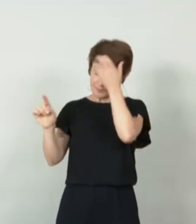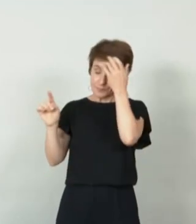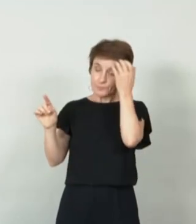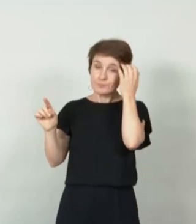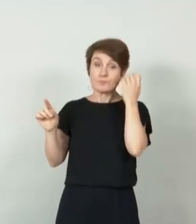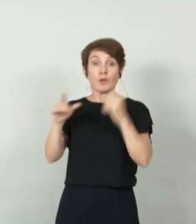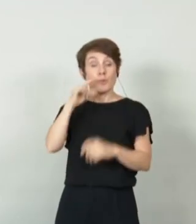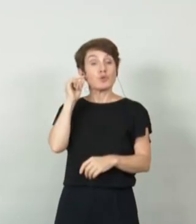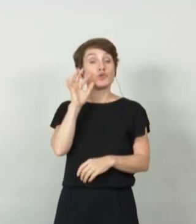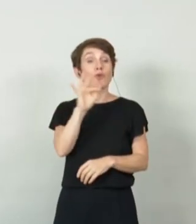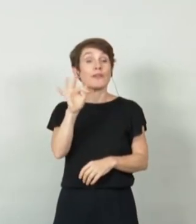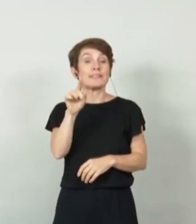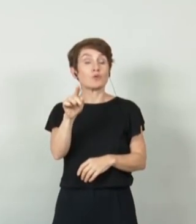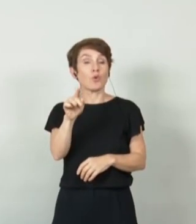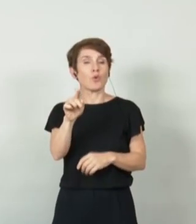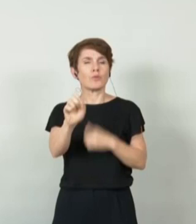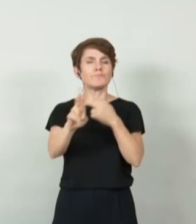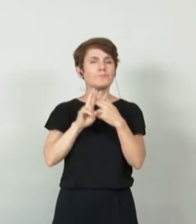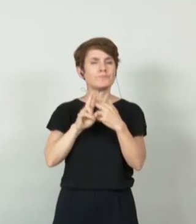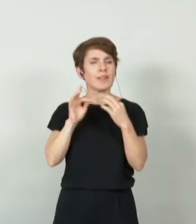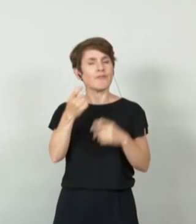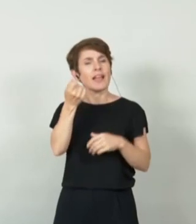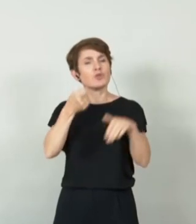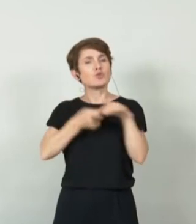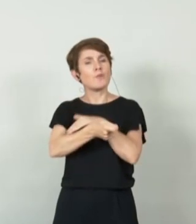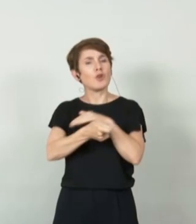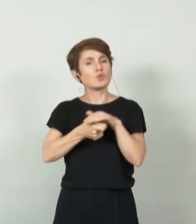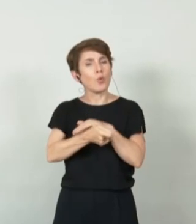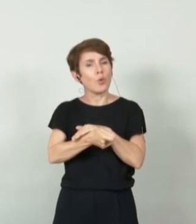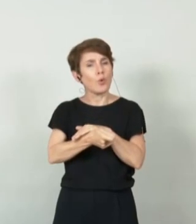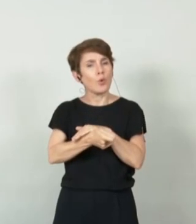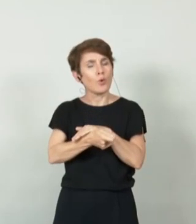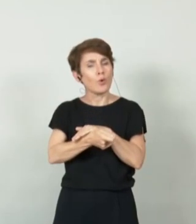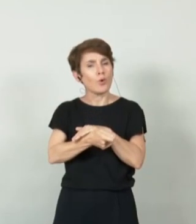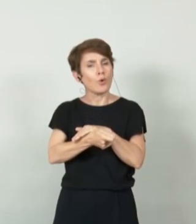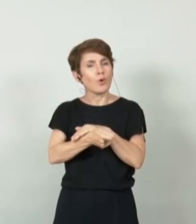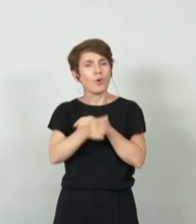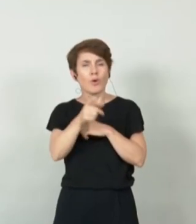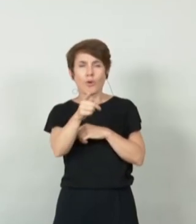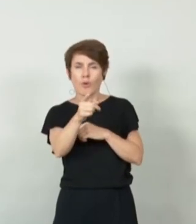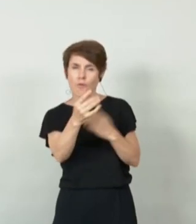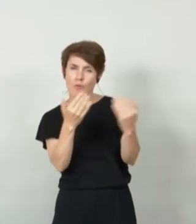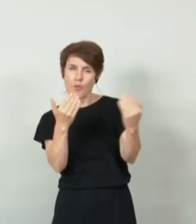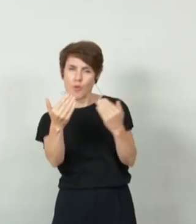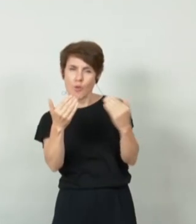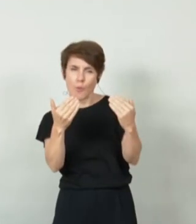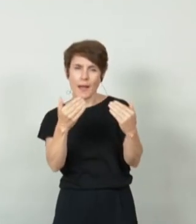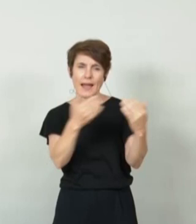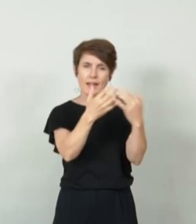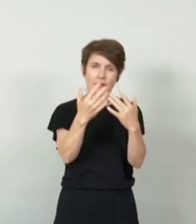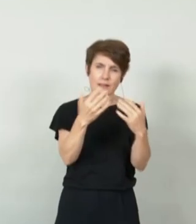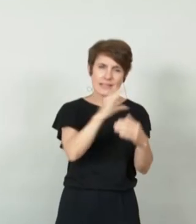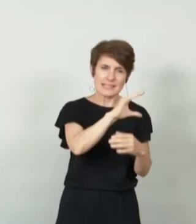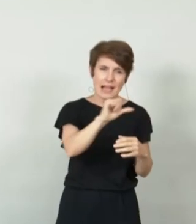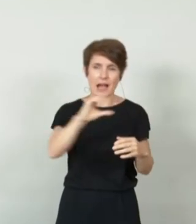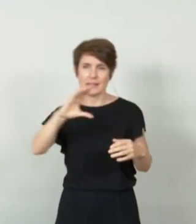Monsieur fristot sur mon intervention concernant les subventions vous parlez de vous faites une comparaison de CAA alors